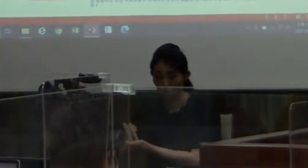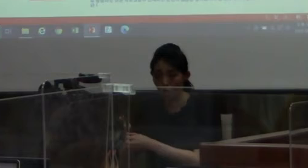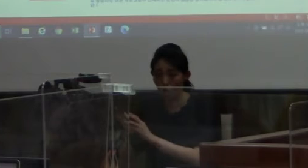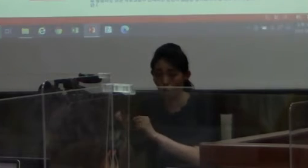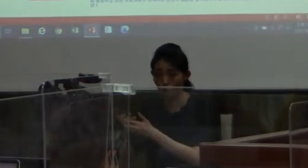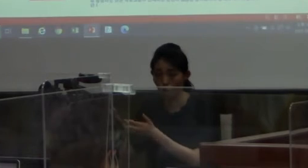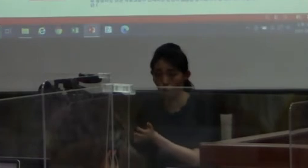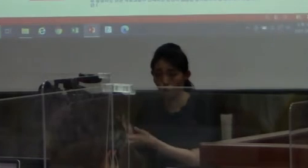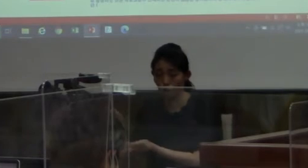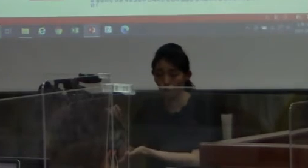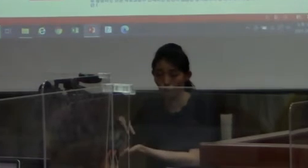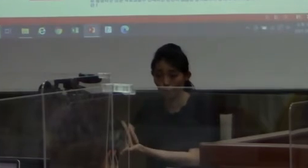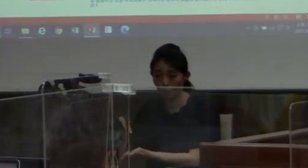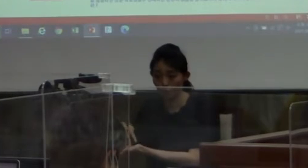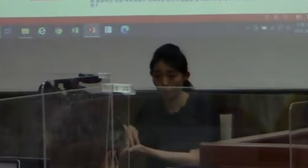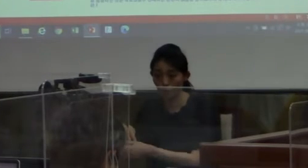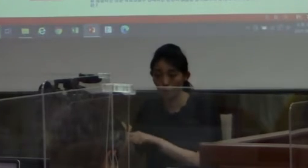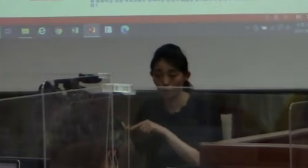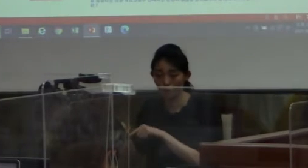국토부의 입장에서는